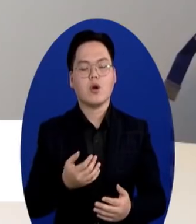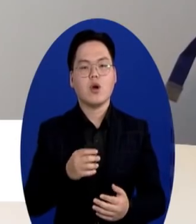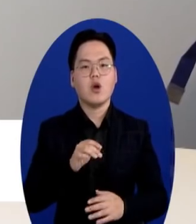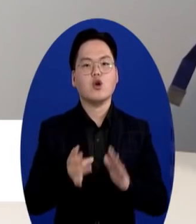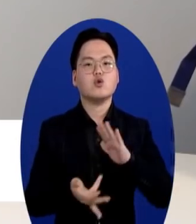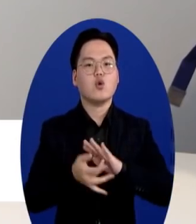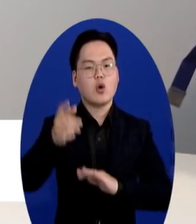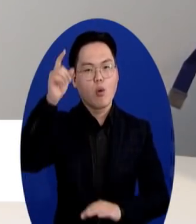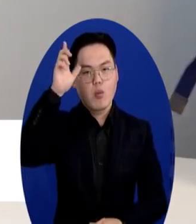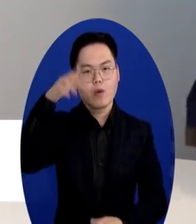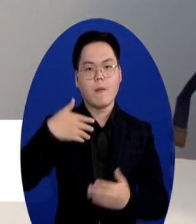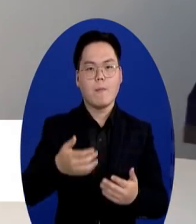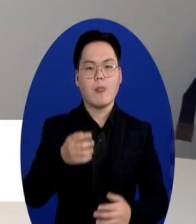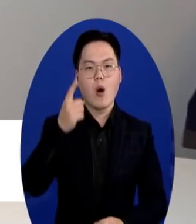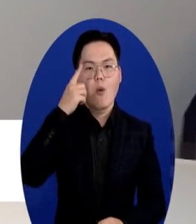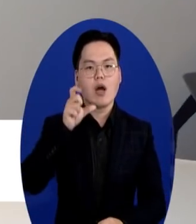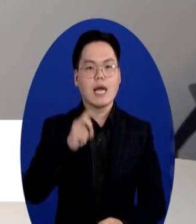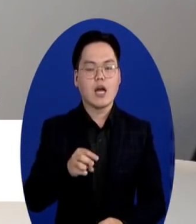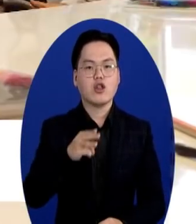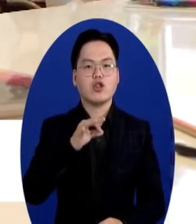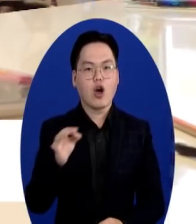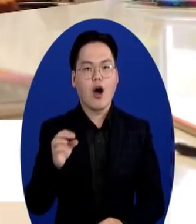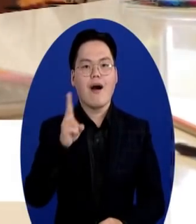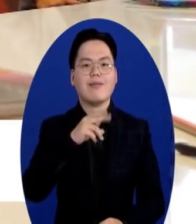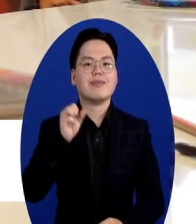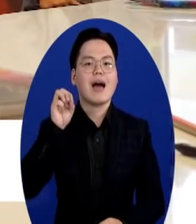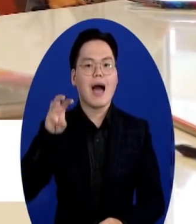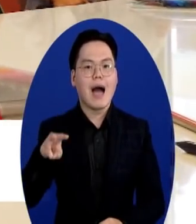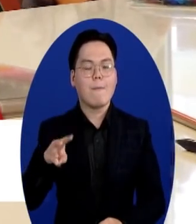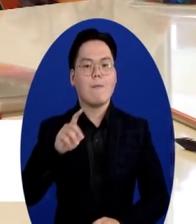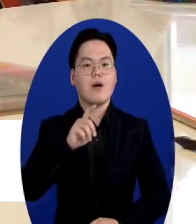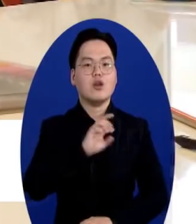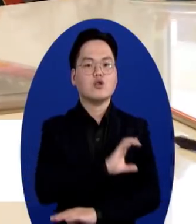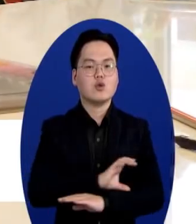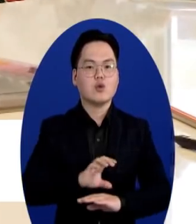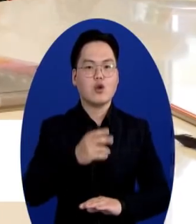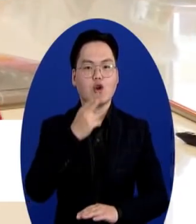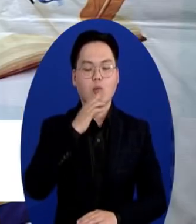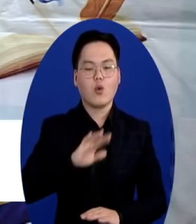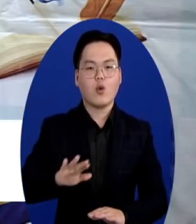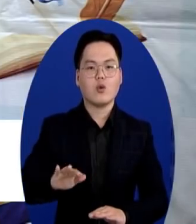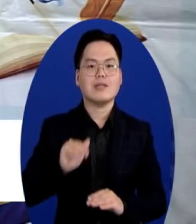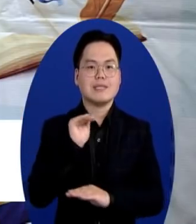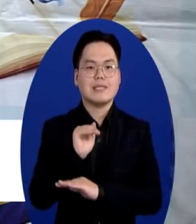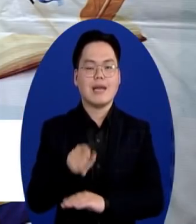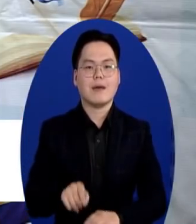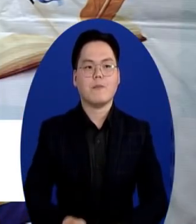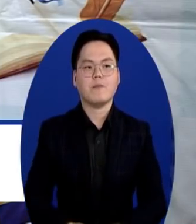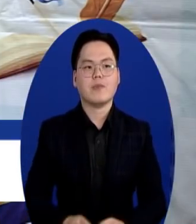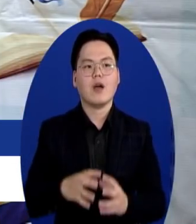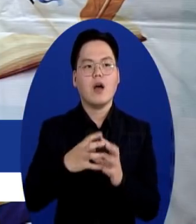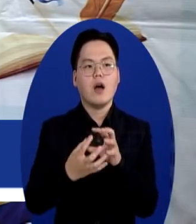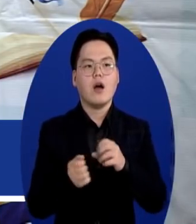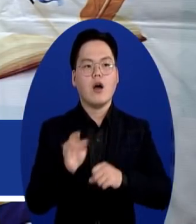зорилготой. Монгол хэл, математик, IQ болон даамын хосолсон сургалтыг бага насны хүүхдүүдэд явуулдаг. Дэлхийн нийтийг тархсан